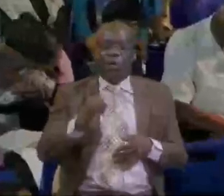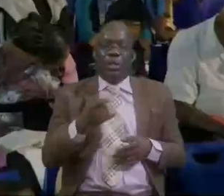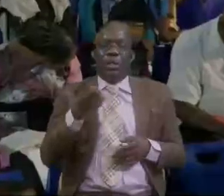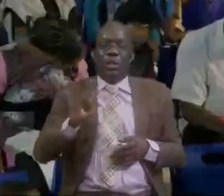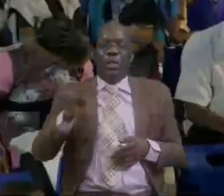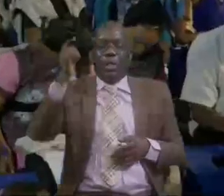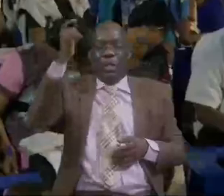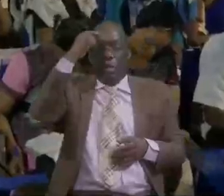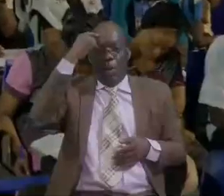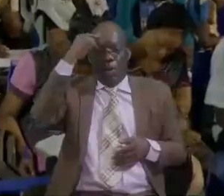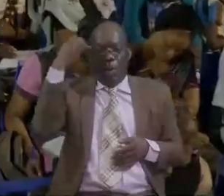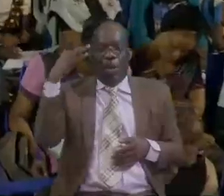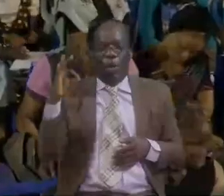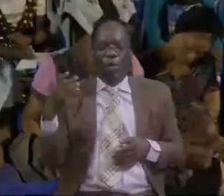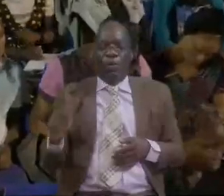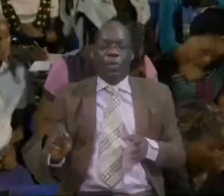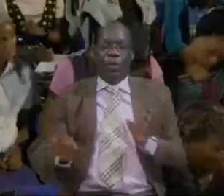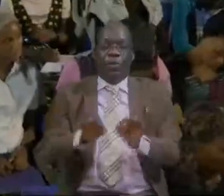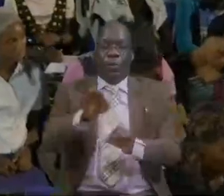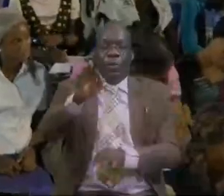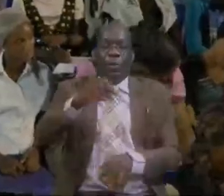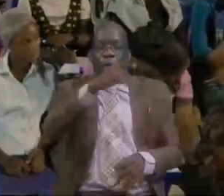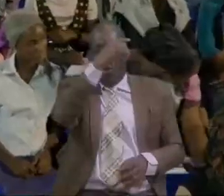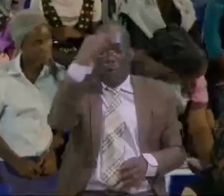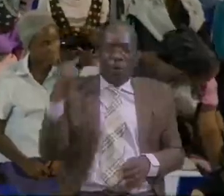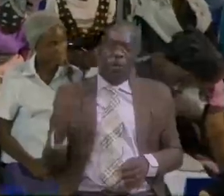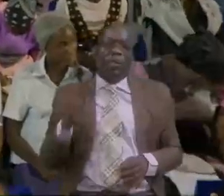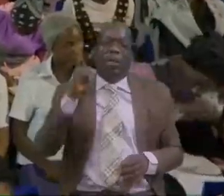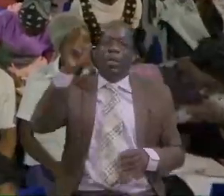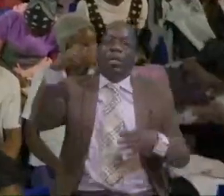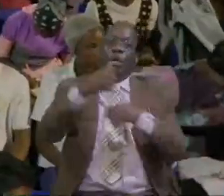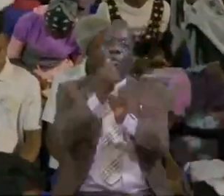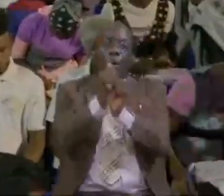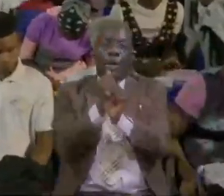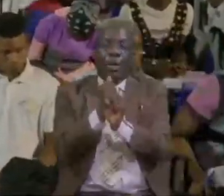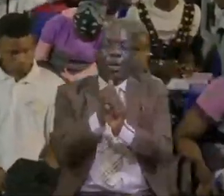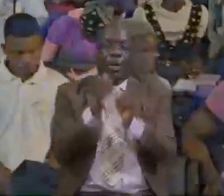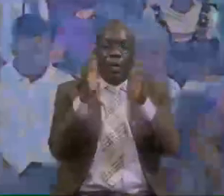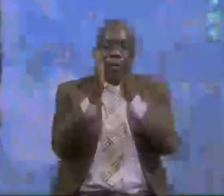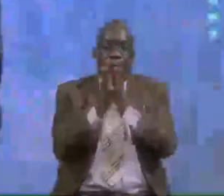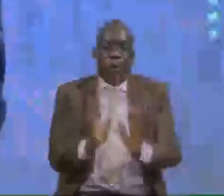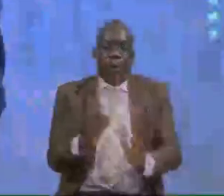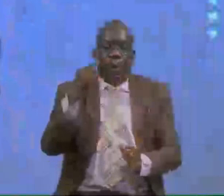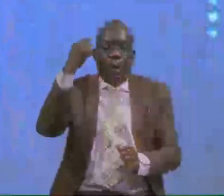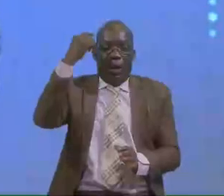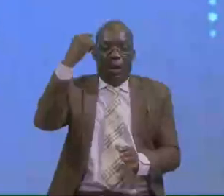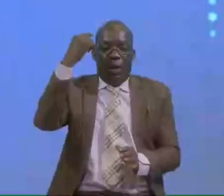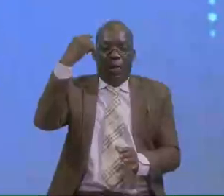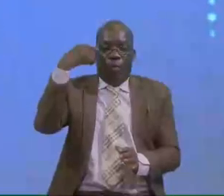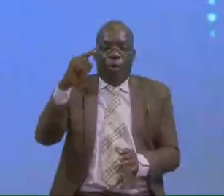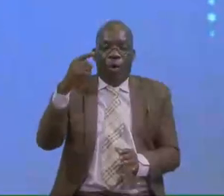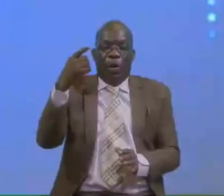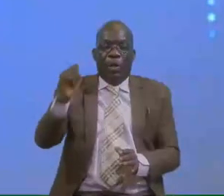de l'esprit, parce que c'est selon Dieu qu'il intercède en faveur des saints.